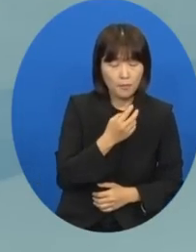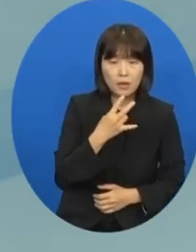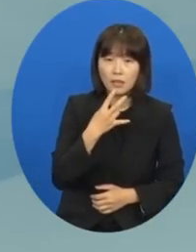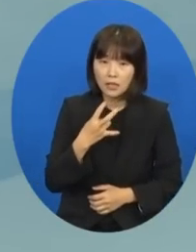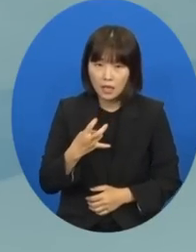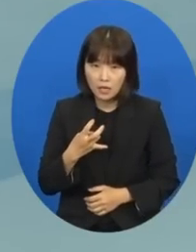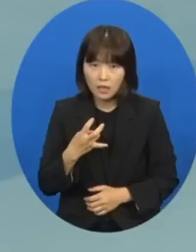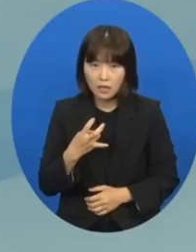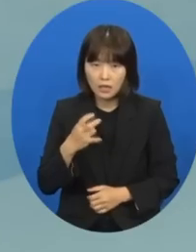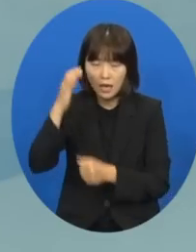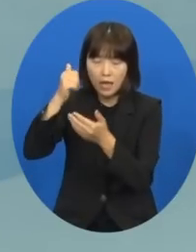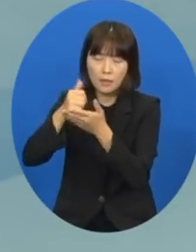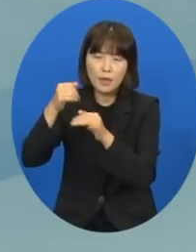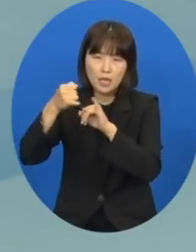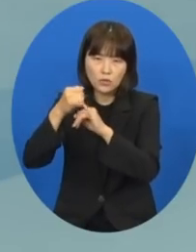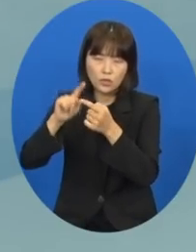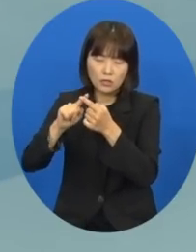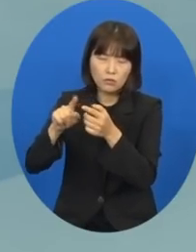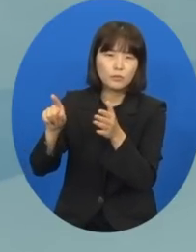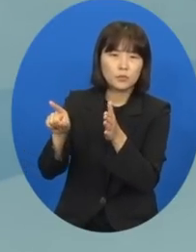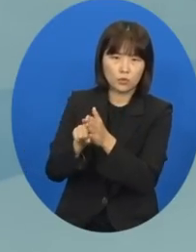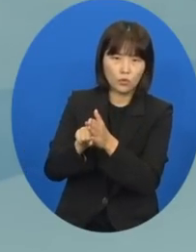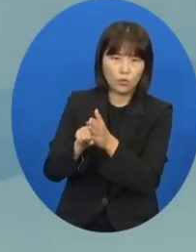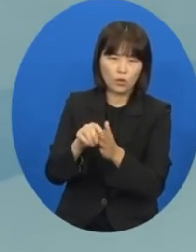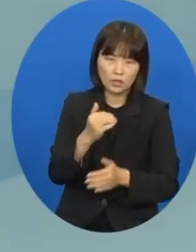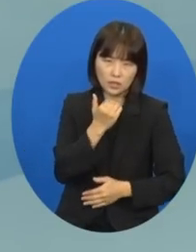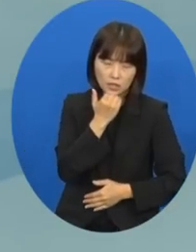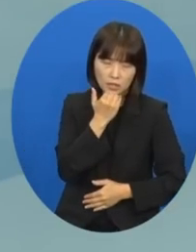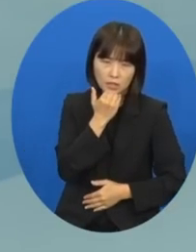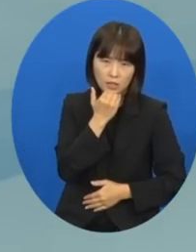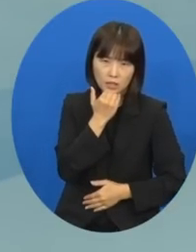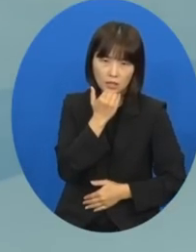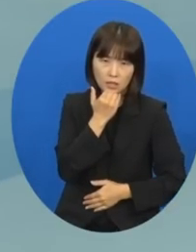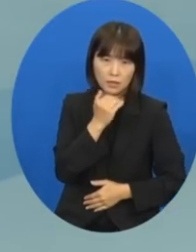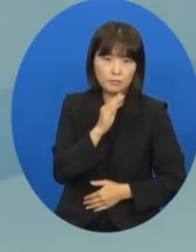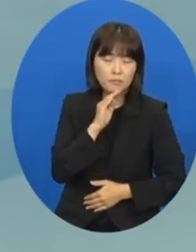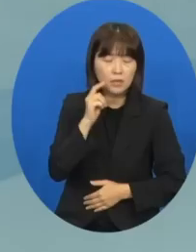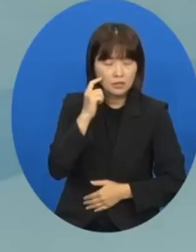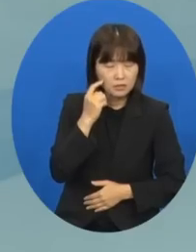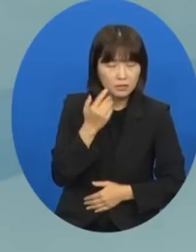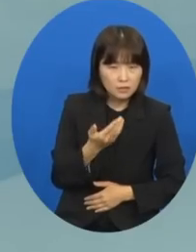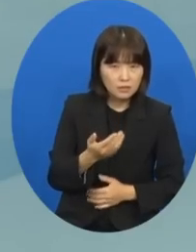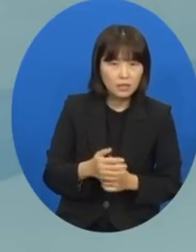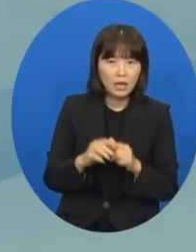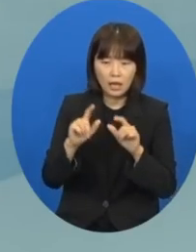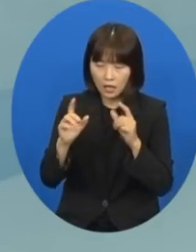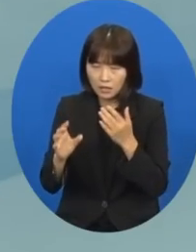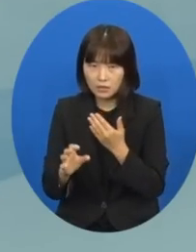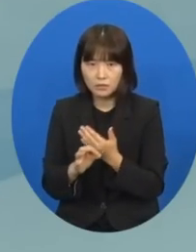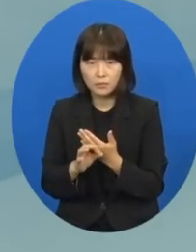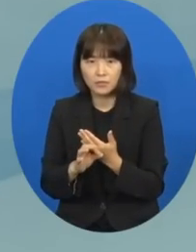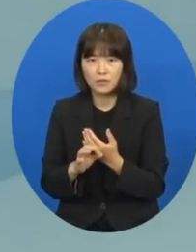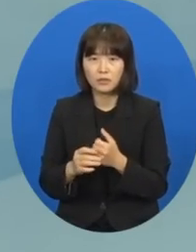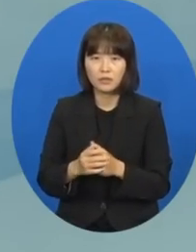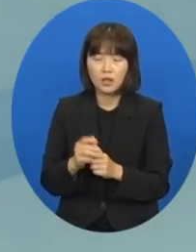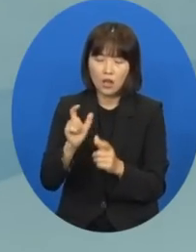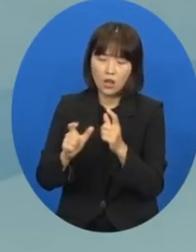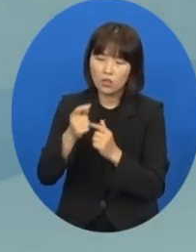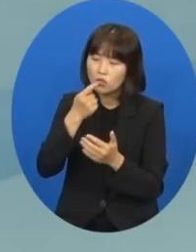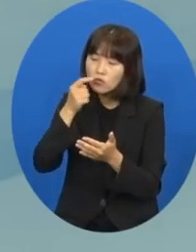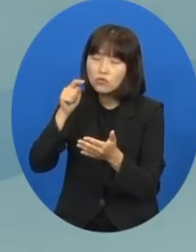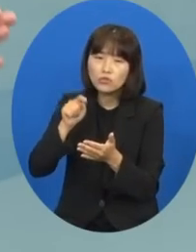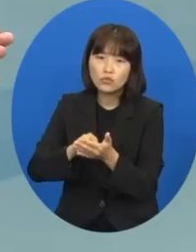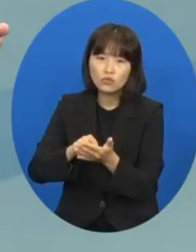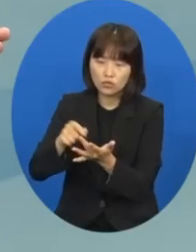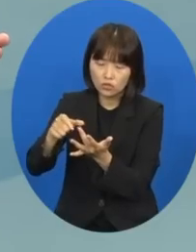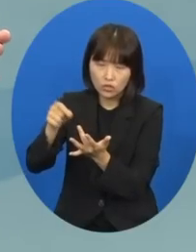약속을 굳게 믿고 기다릴 것이냐 아니면 그것을 저버리고 좀 더 쉬운